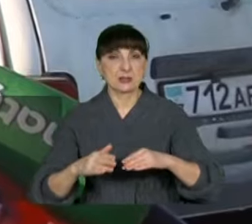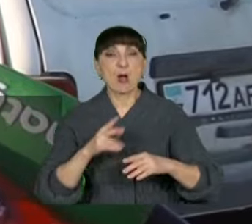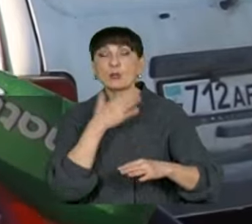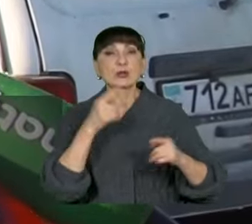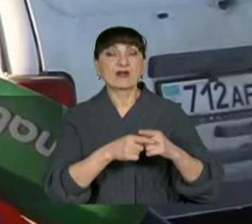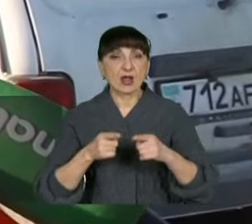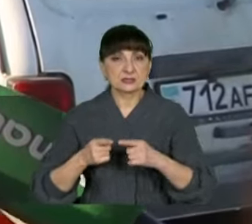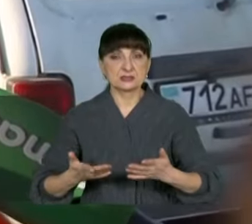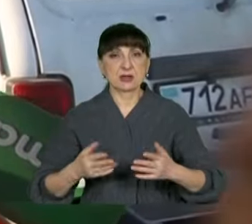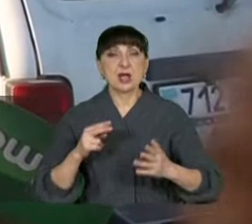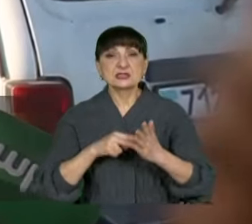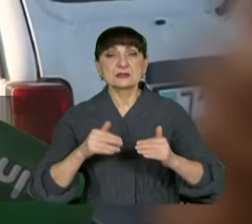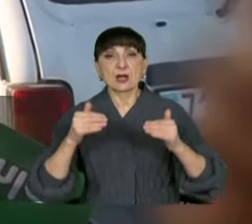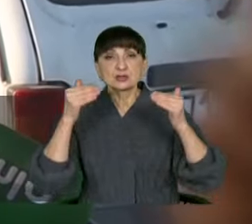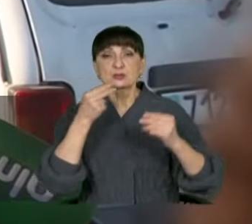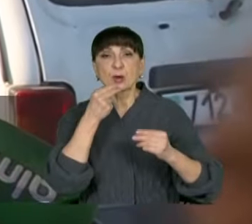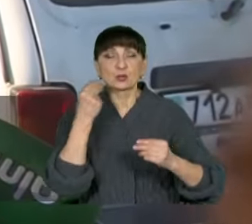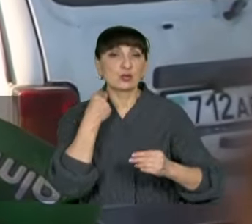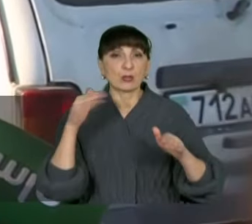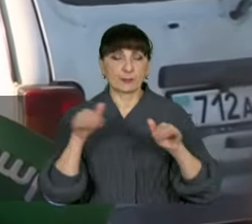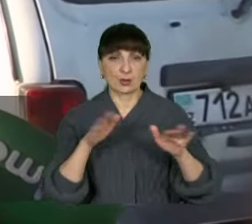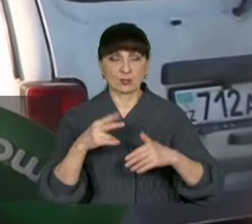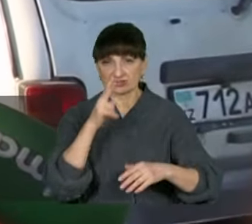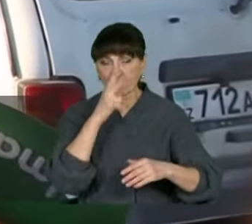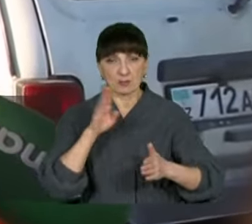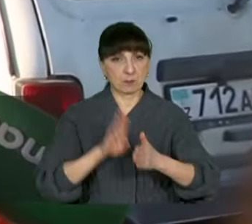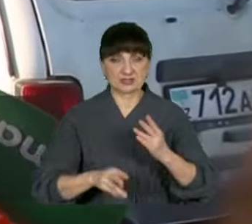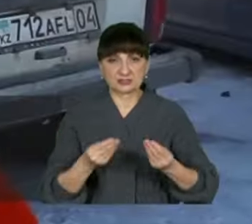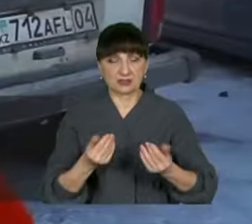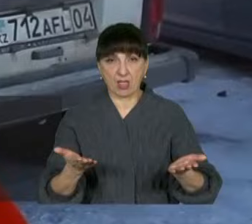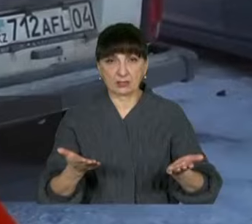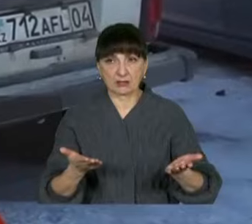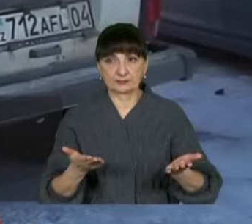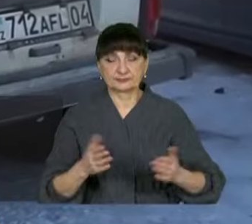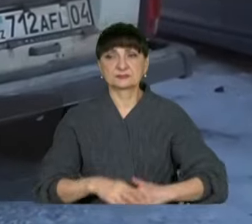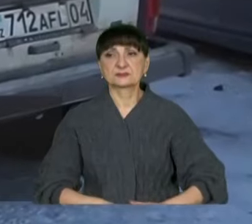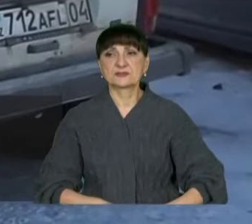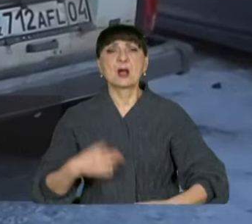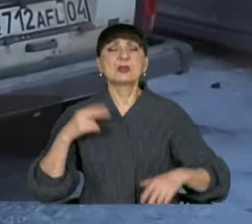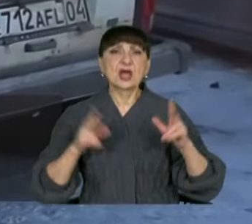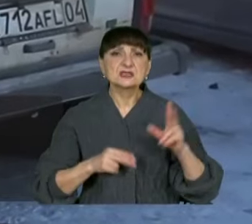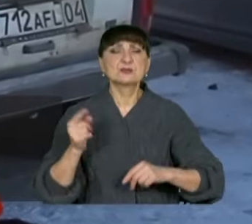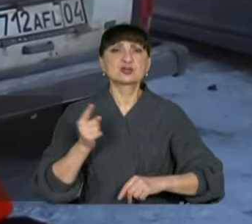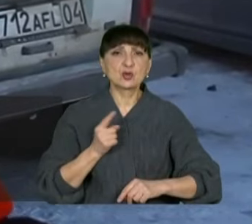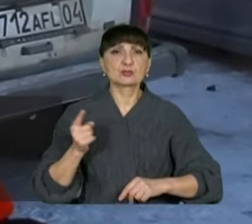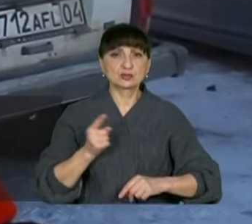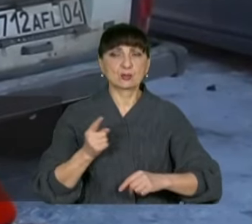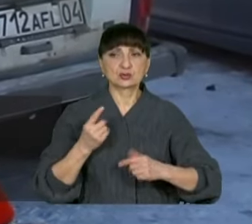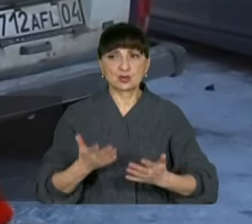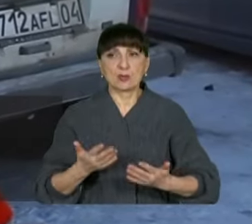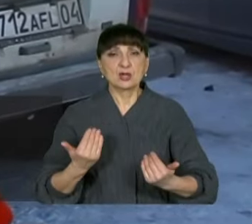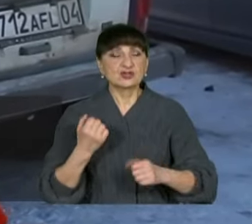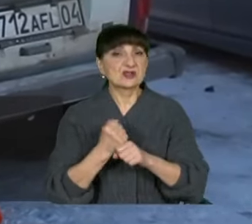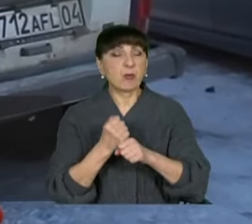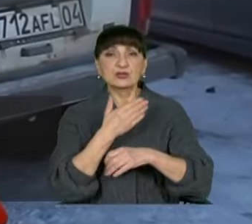квартире живут. Цены растут, продукты в долг берем. 2 месяца без зарплаты сидим. Да, мы все надеемся, ждем же. Тем более сейчас работы